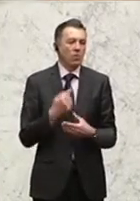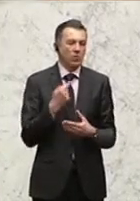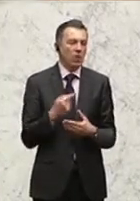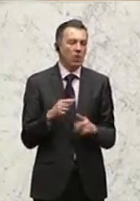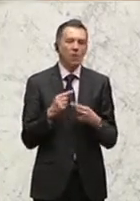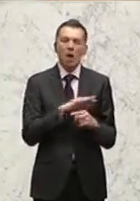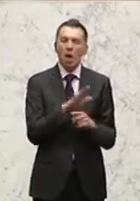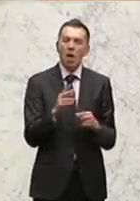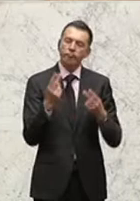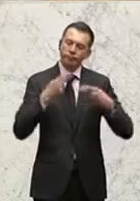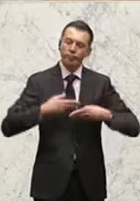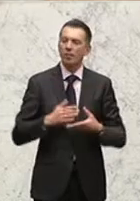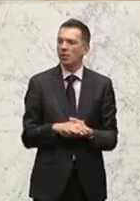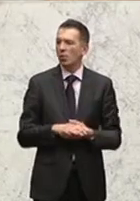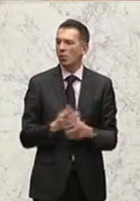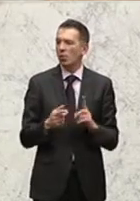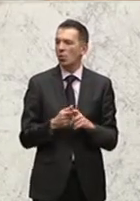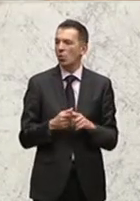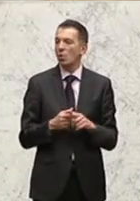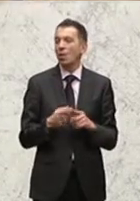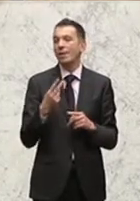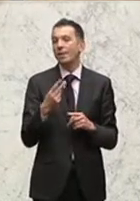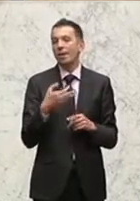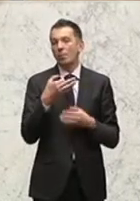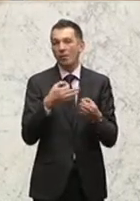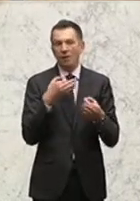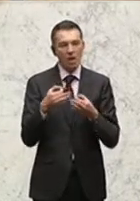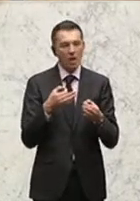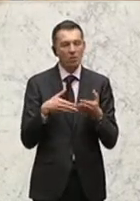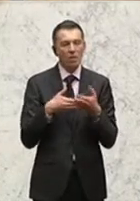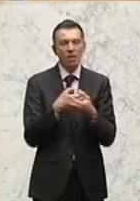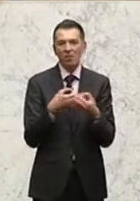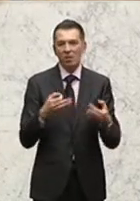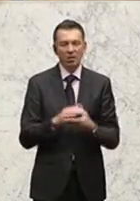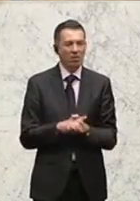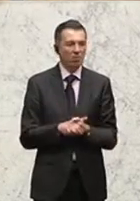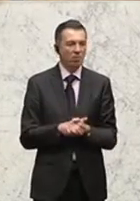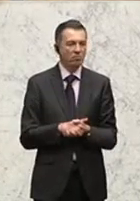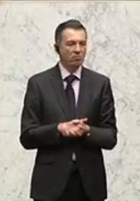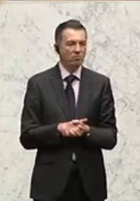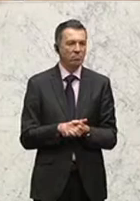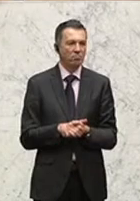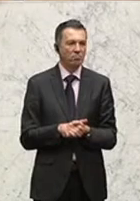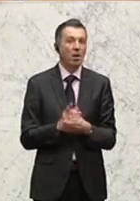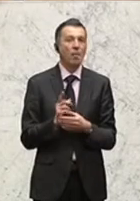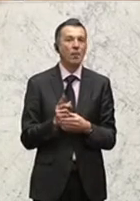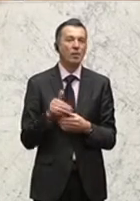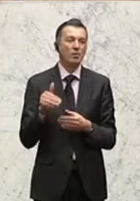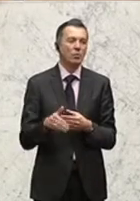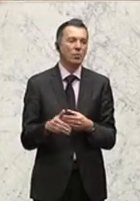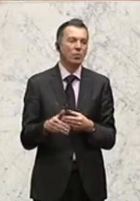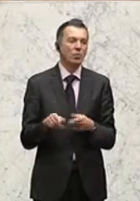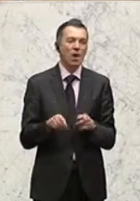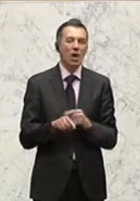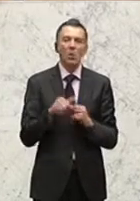da waren wir uns alle einig. Ja? Und wir haben auch dann gesehen, dass die Befragung überhaupt nichts bringt. Ja? Das sind aber Dinge, da muss man, das